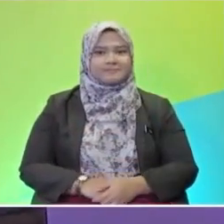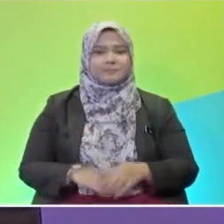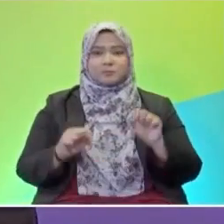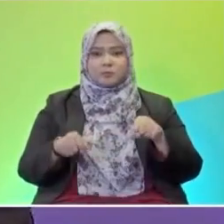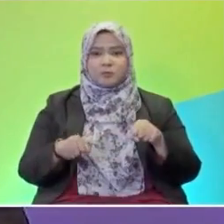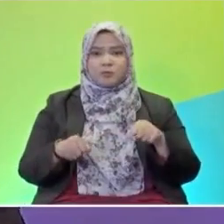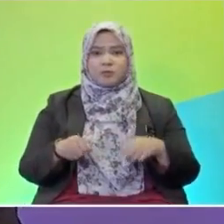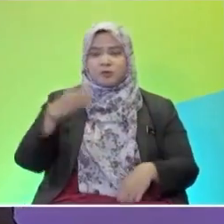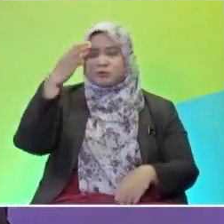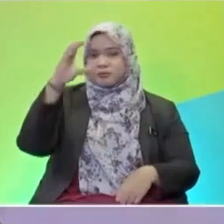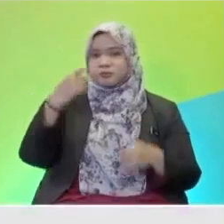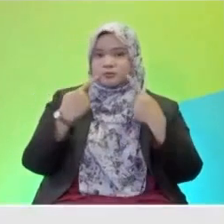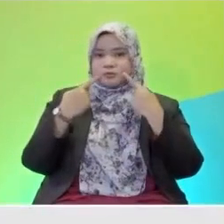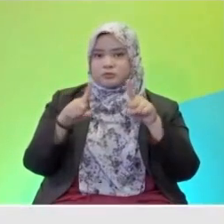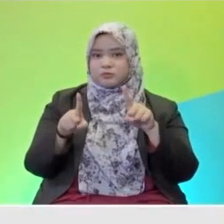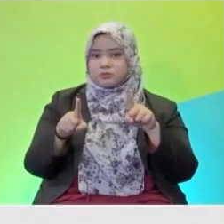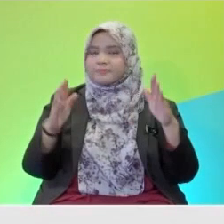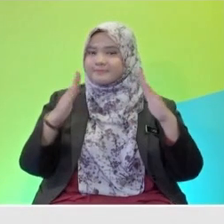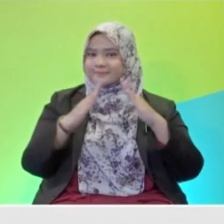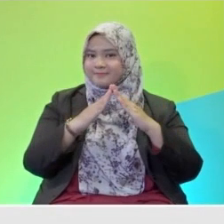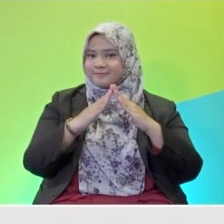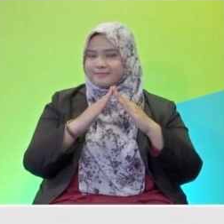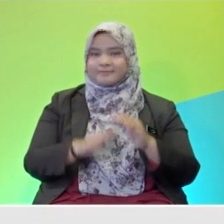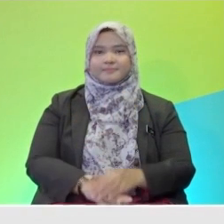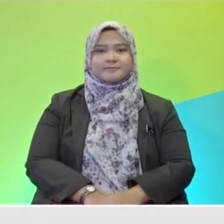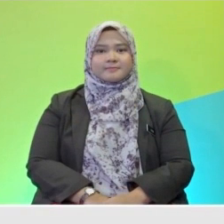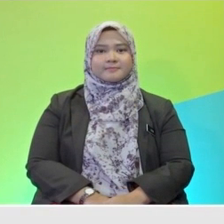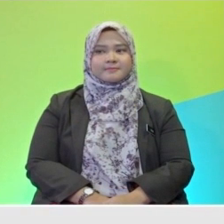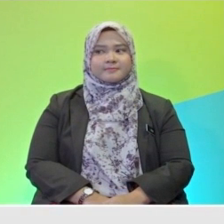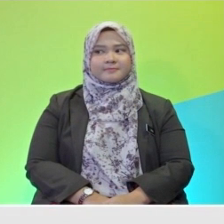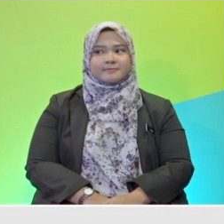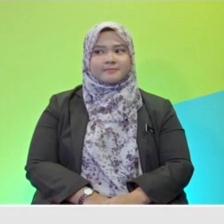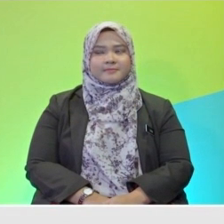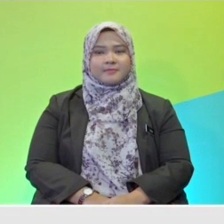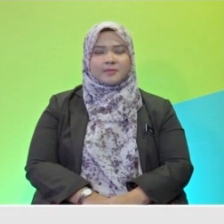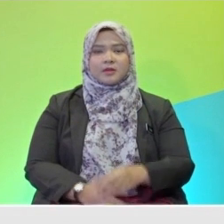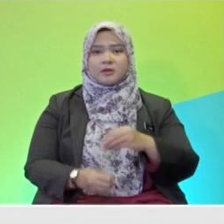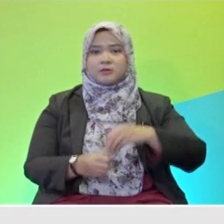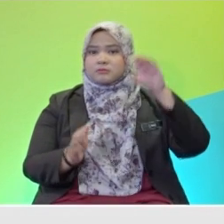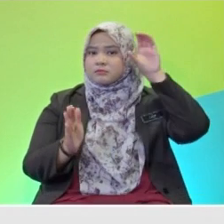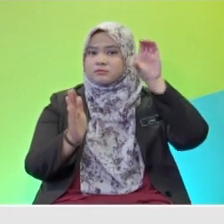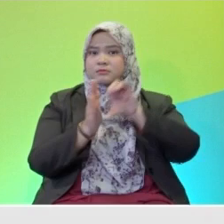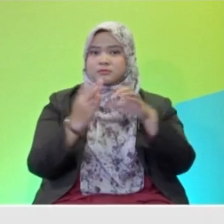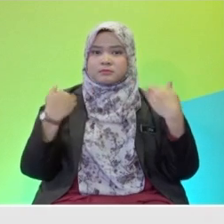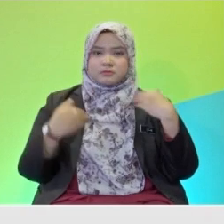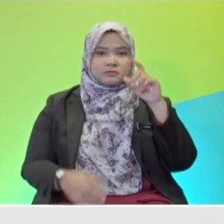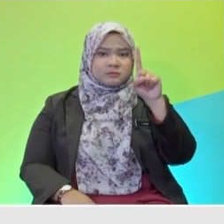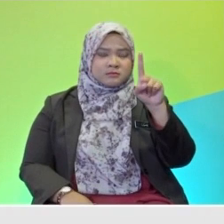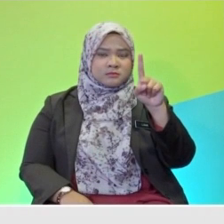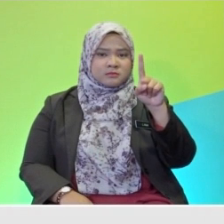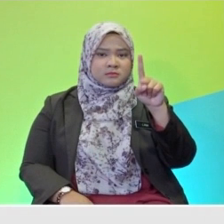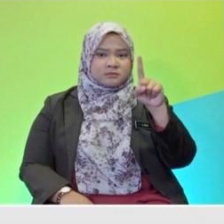dan ini raja di bawah menunjukkan seorang budak lelaki ee seperti Irfan tadi yang sedang melihat wajahnya di dalam